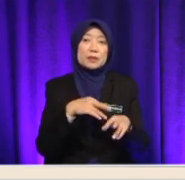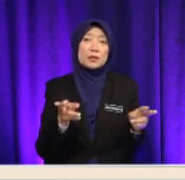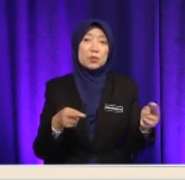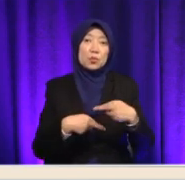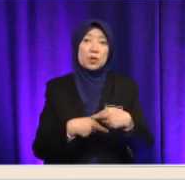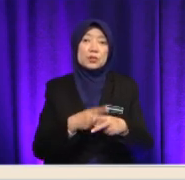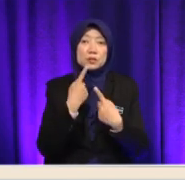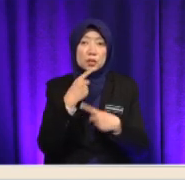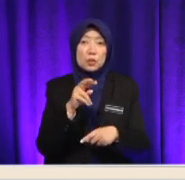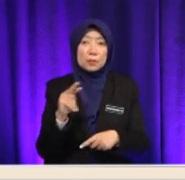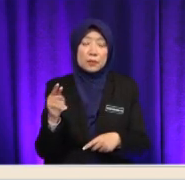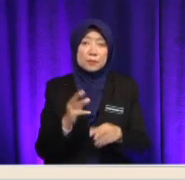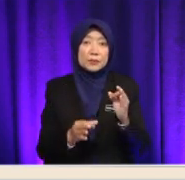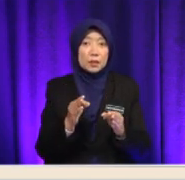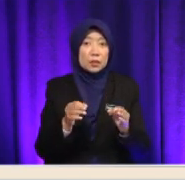Jawa Barat